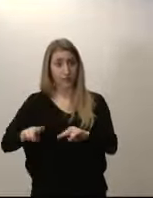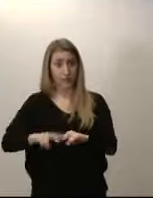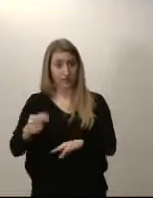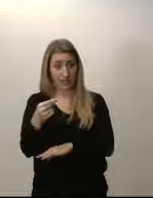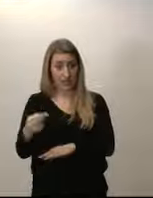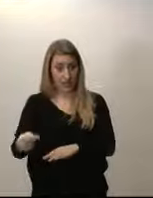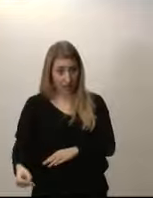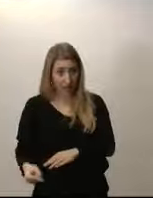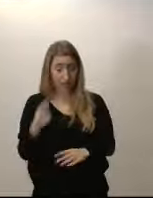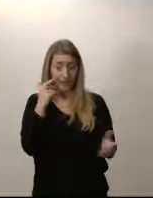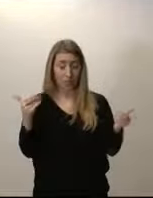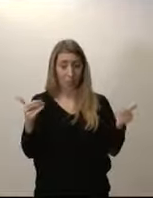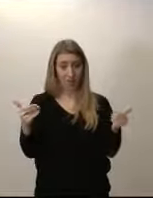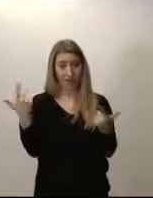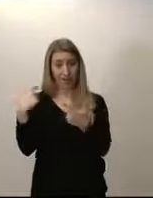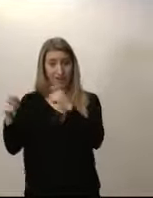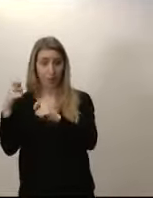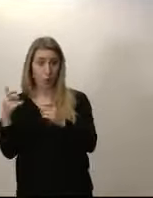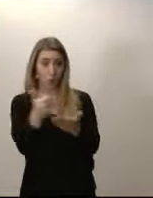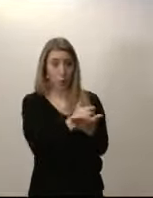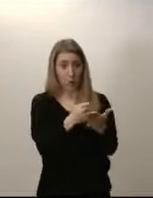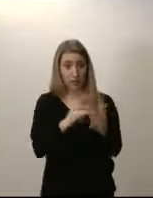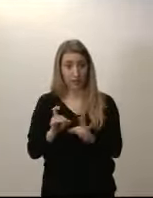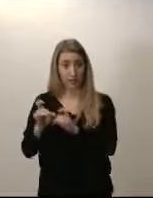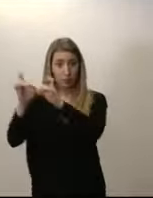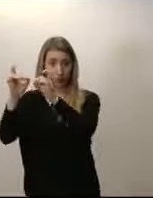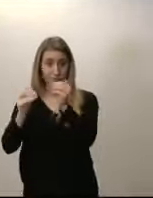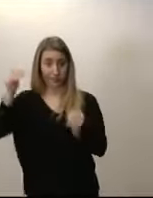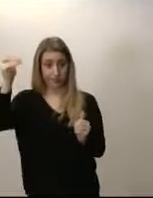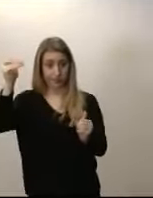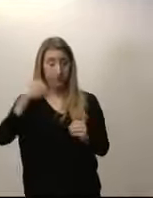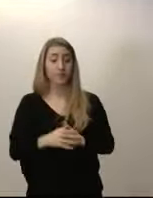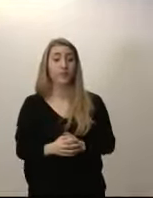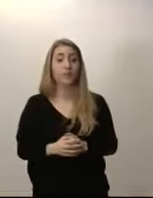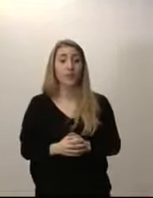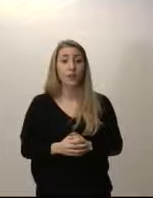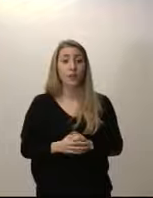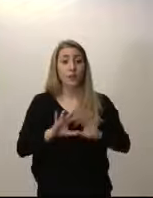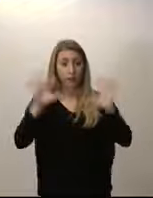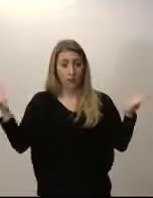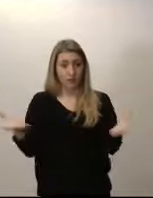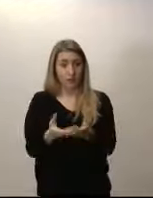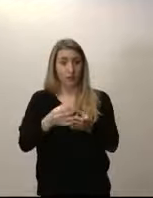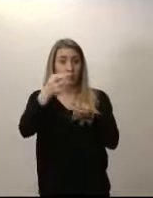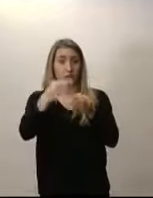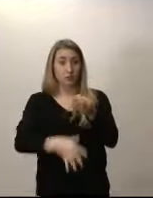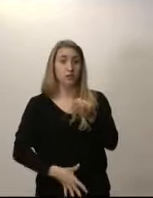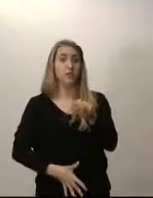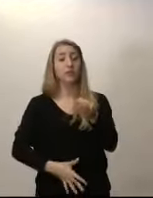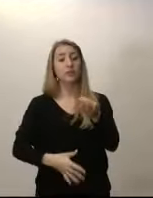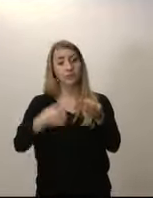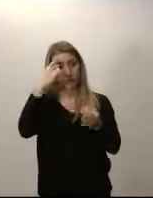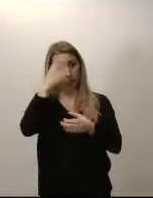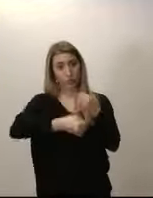Il y a plus de dépenses que de recettes, donc moins les 6 134. Ceci donne un résultat pour